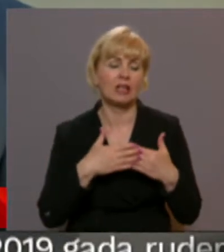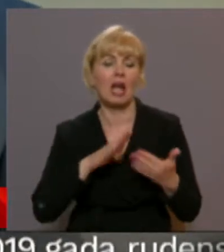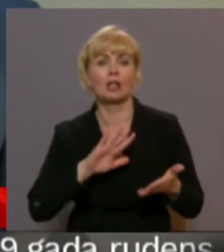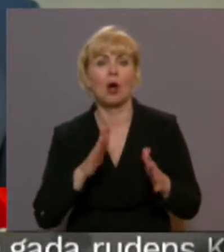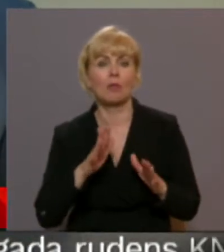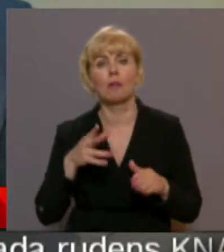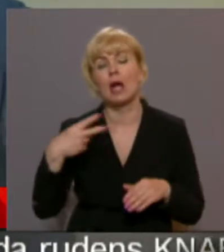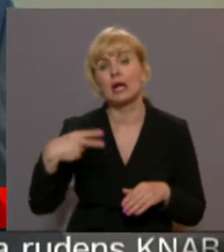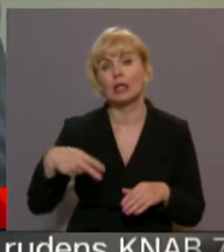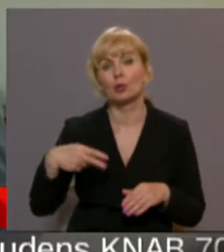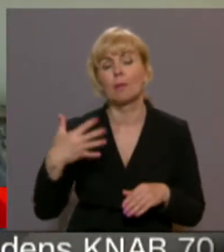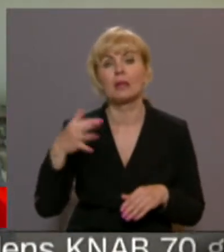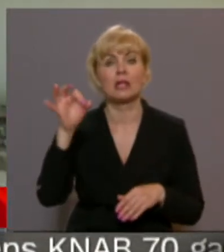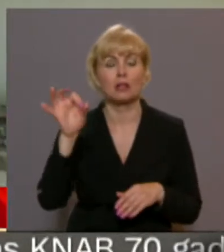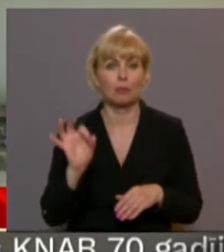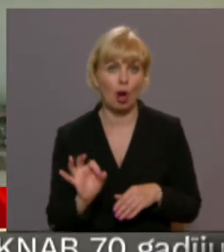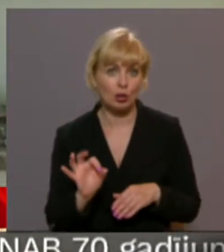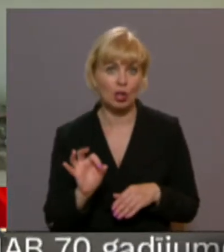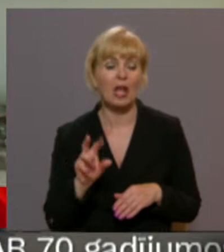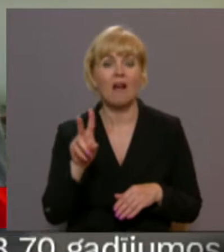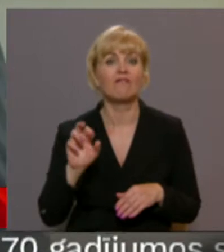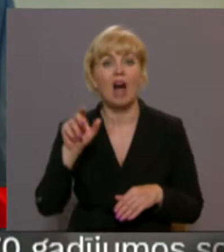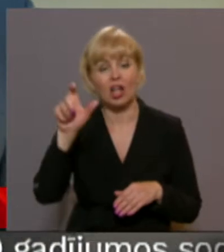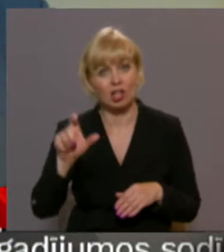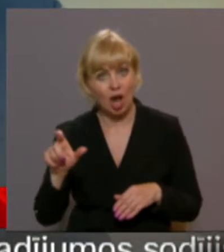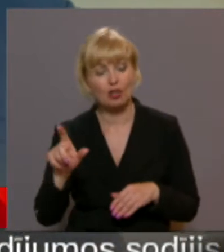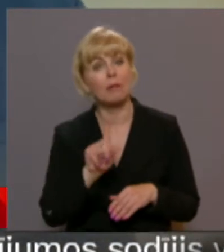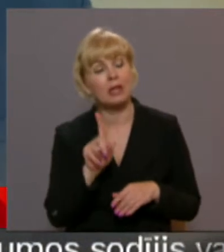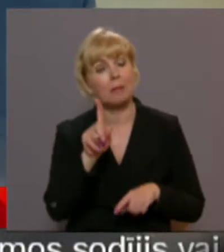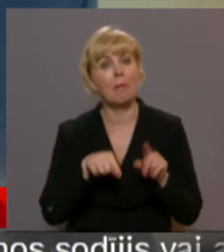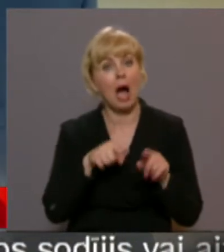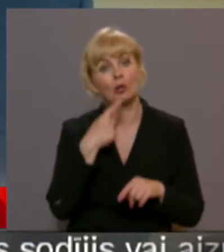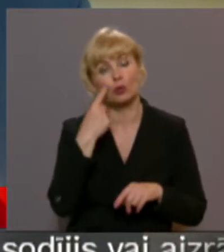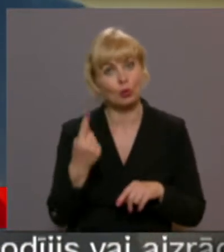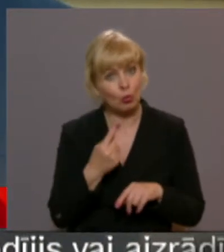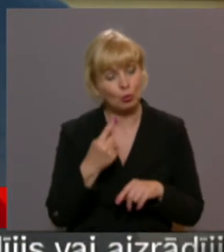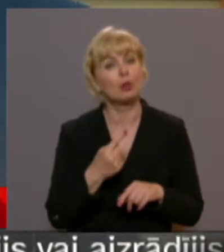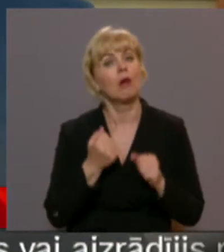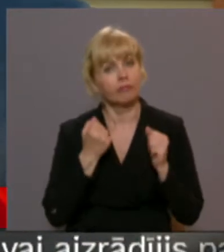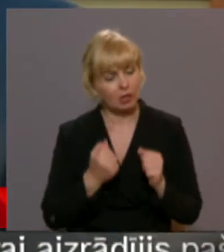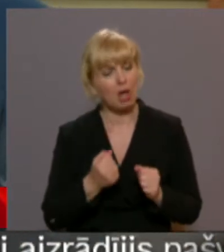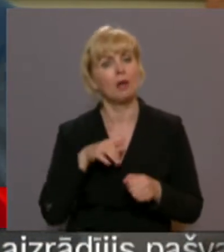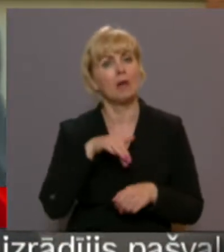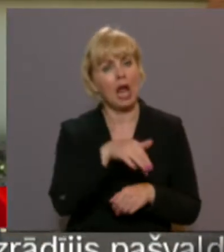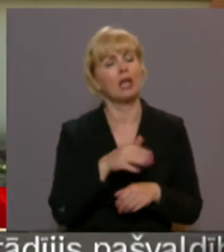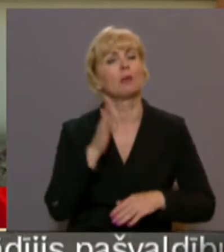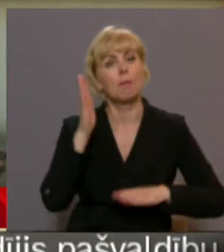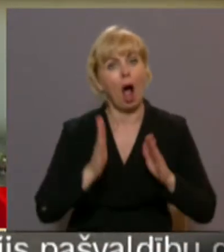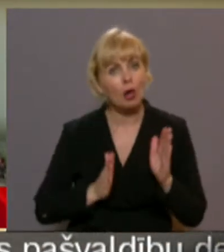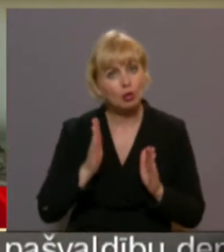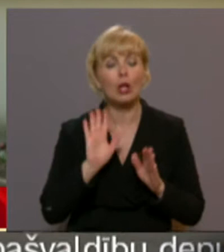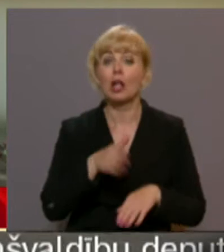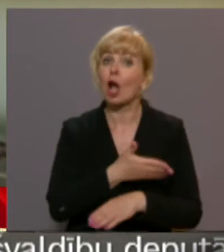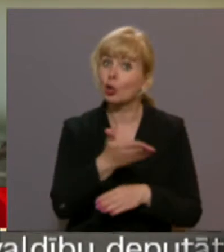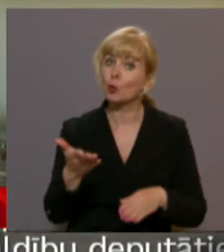aptuveni 25%. Bet, Vangažnieki, jums ir pāris stundas laika, tā kā saņematies un nāciet balsot, lai arī